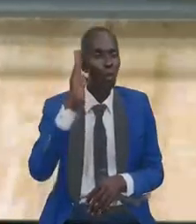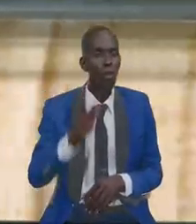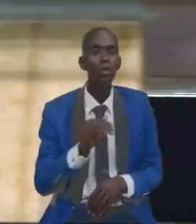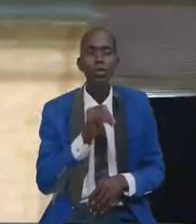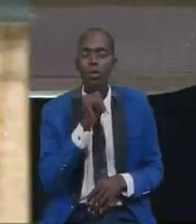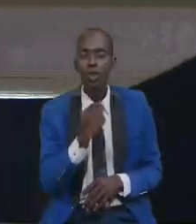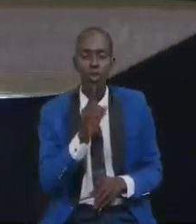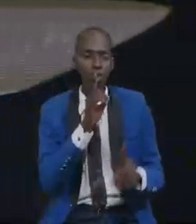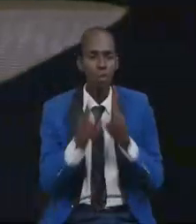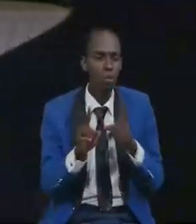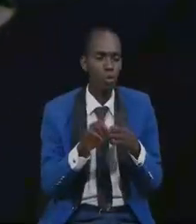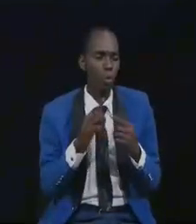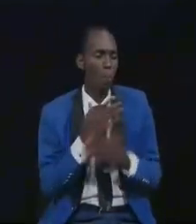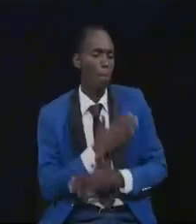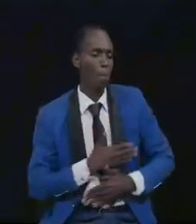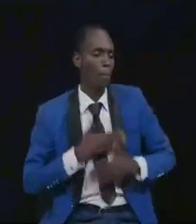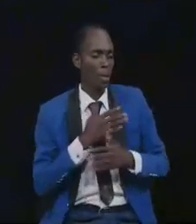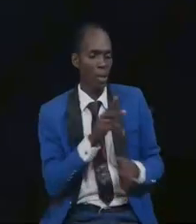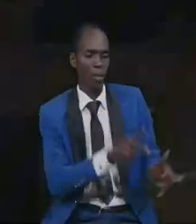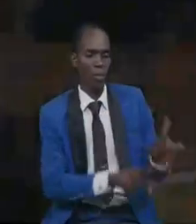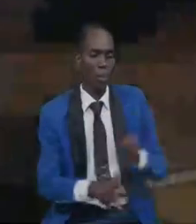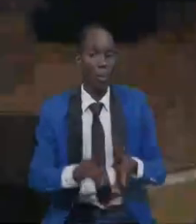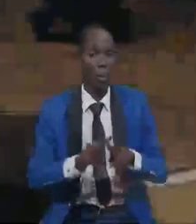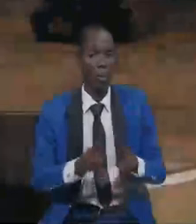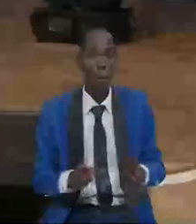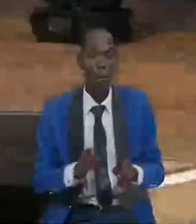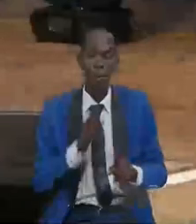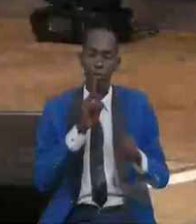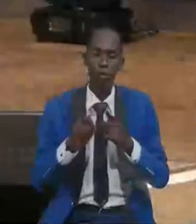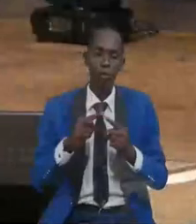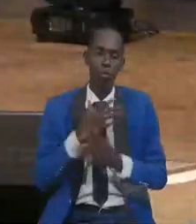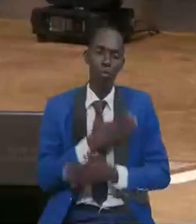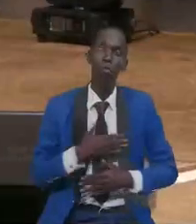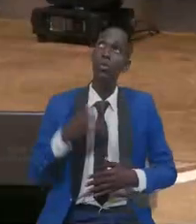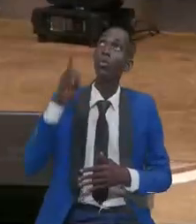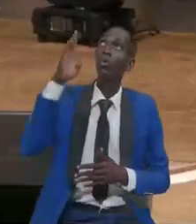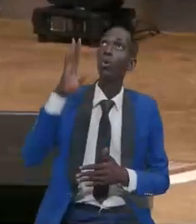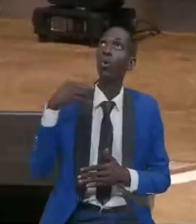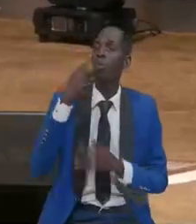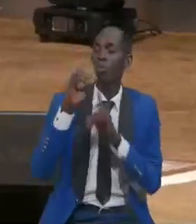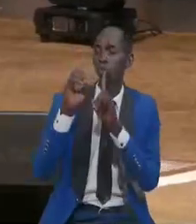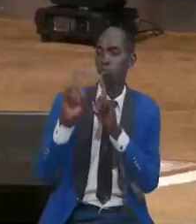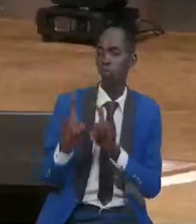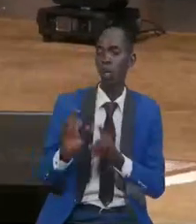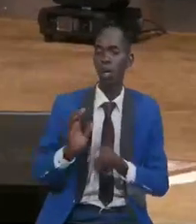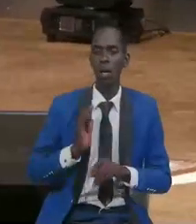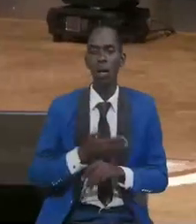pour plaire à Dieu qui éprouve nos cœurs.